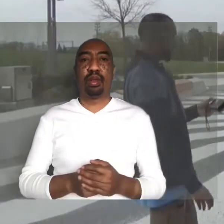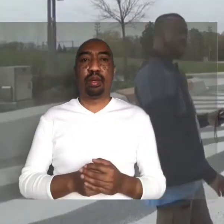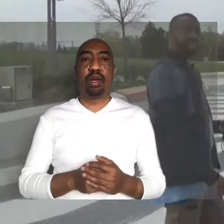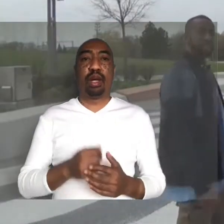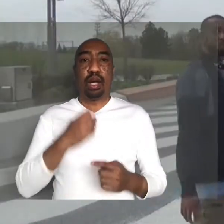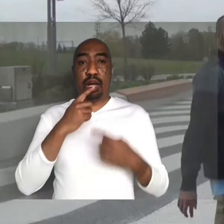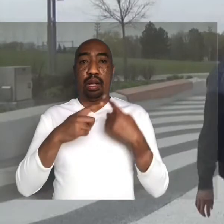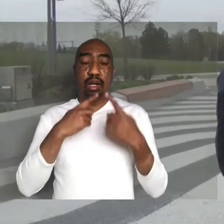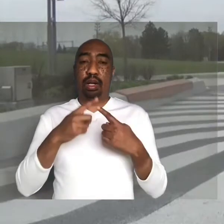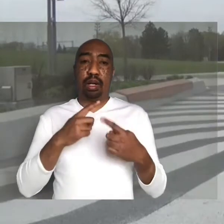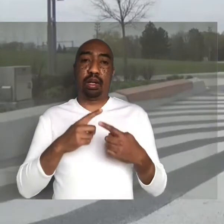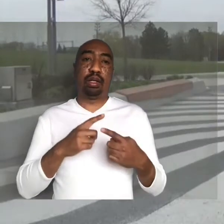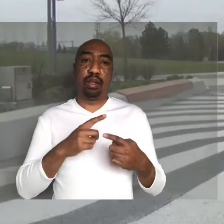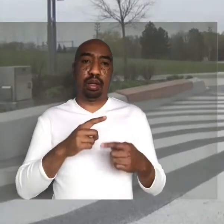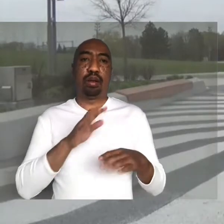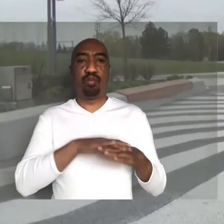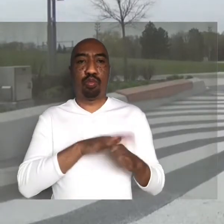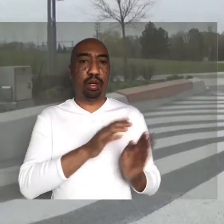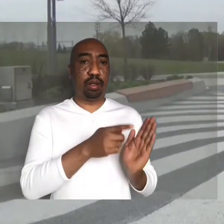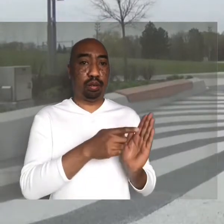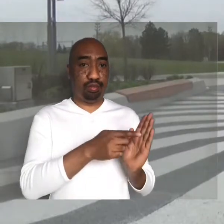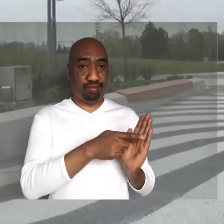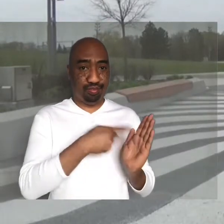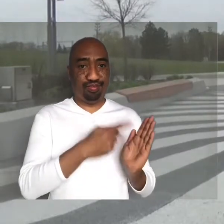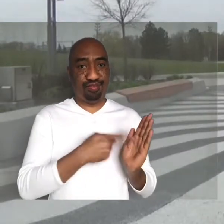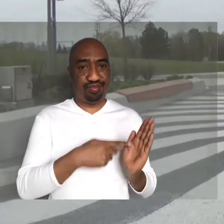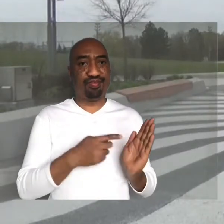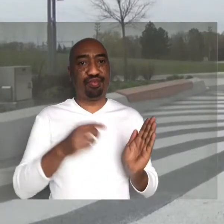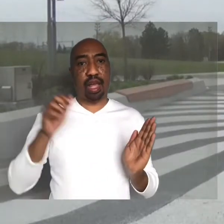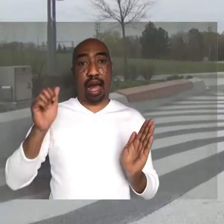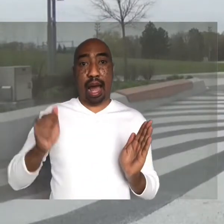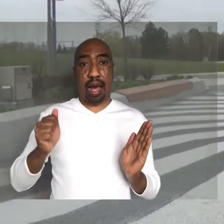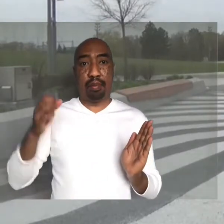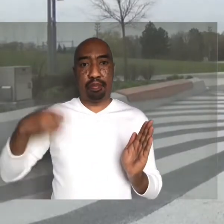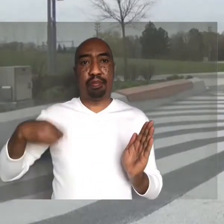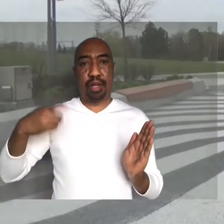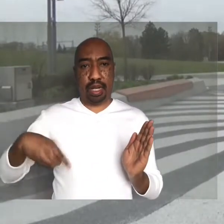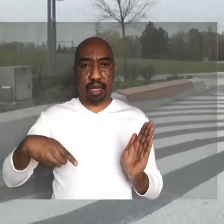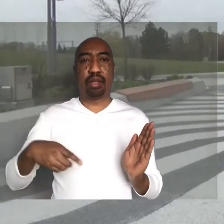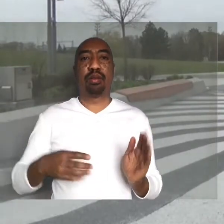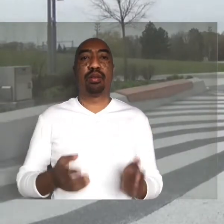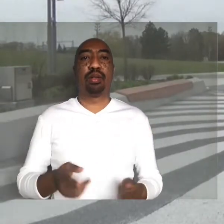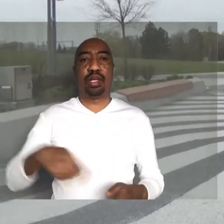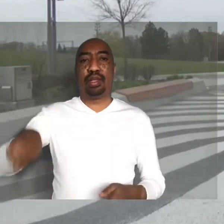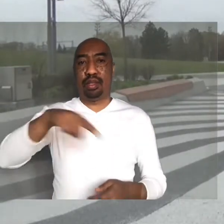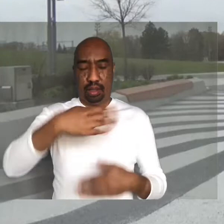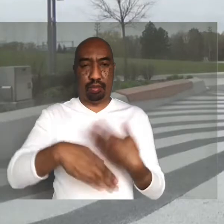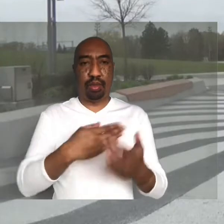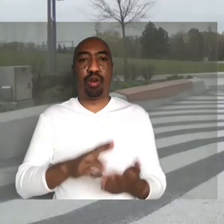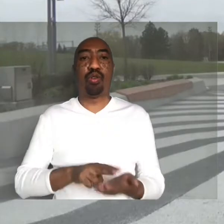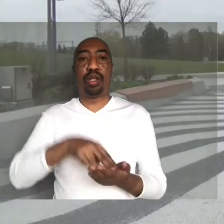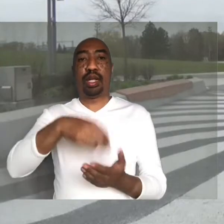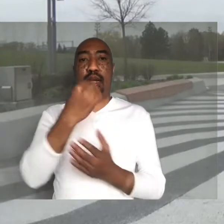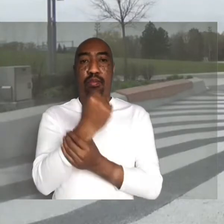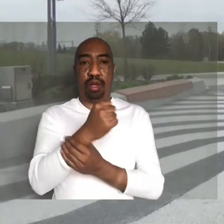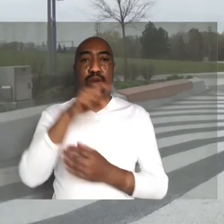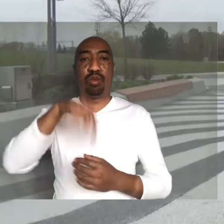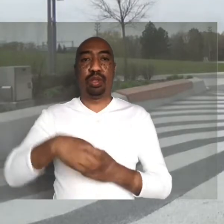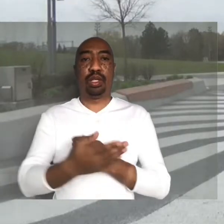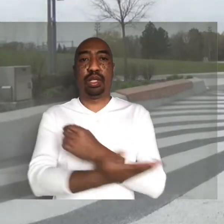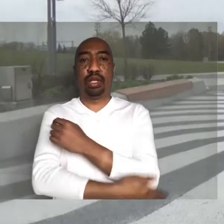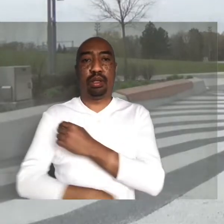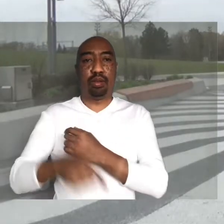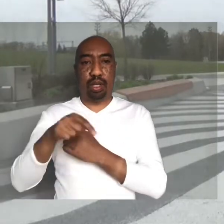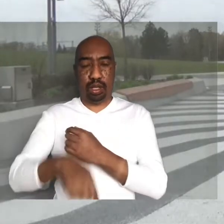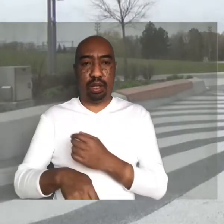Ny resantsika manaraka dia ny application izay anaovantsika tsangambato amin'ity taona ity. Ny application